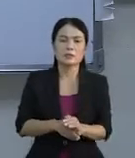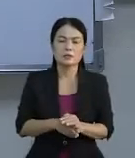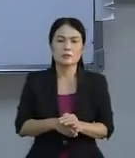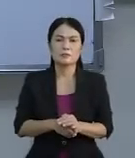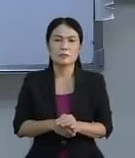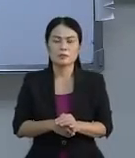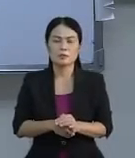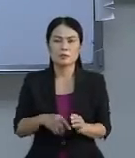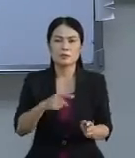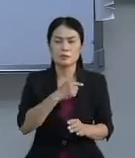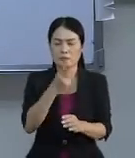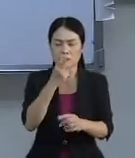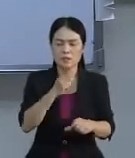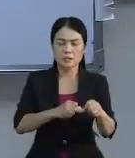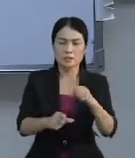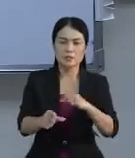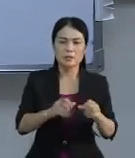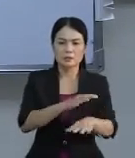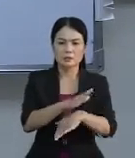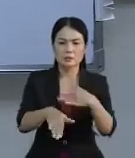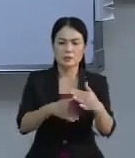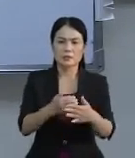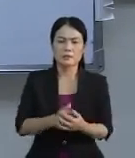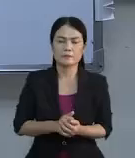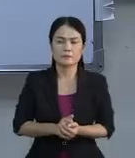ឡូវយើងមើលបន្តទាំងអស់គ្នា